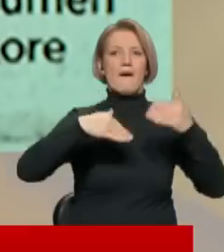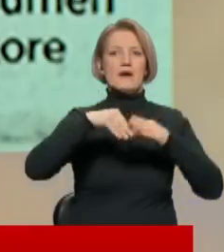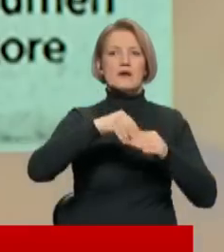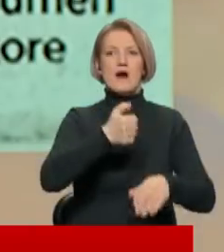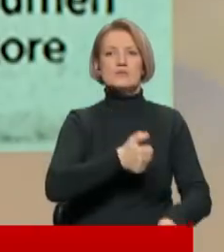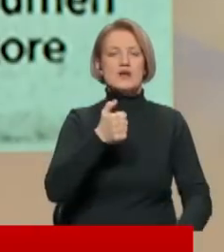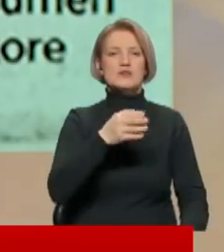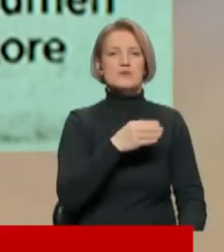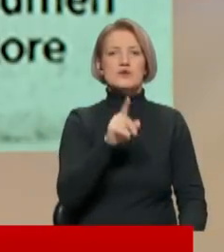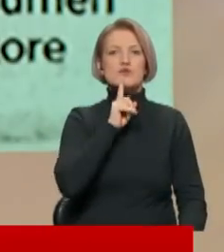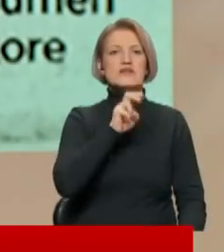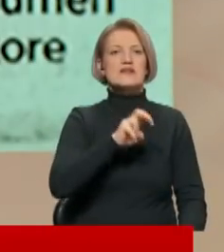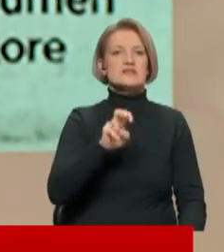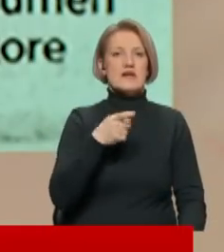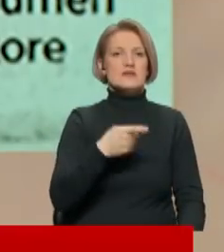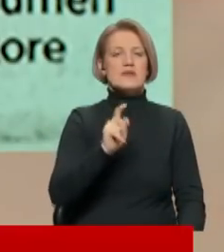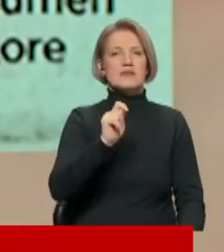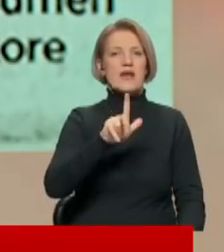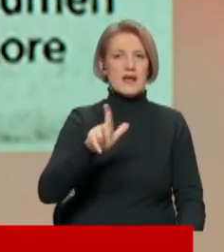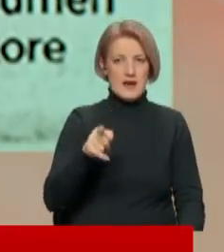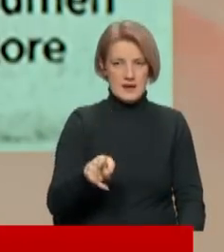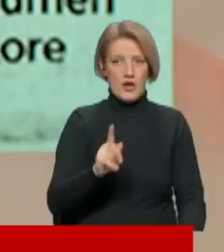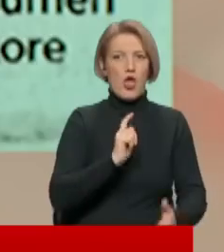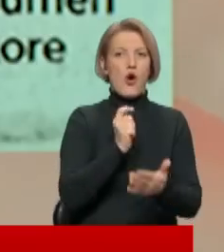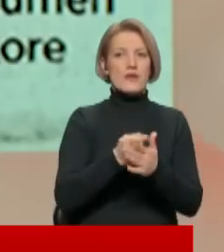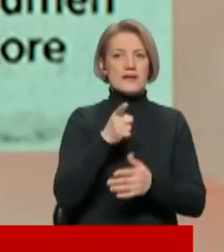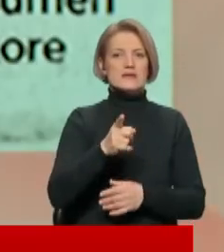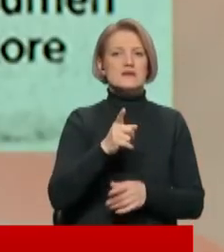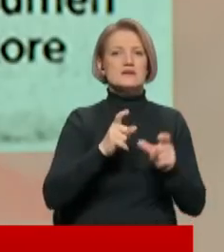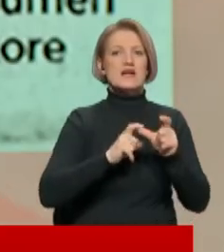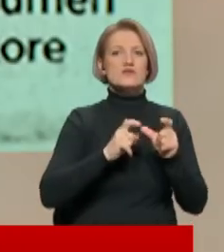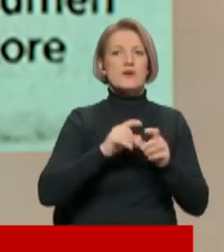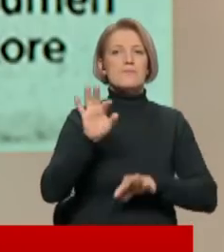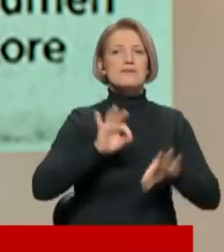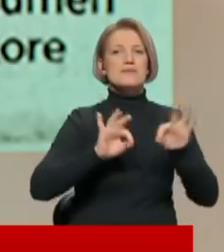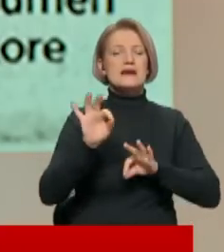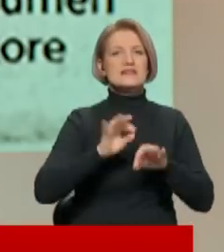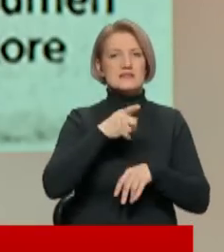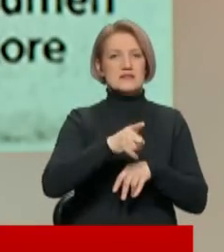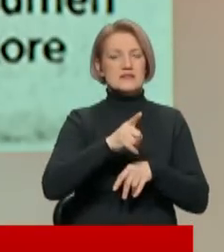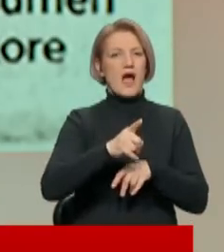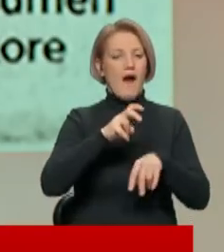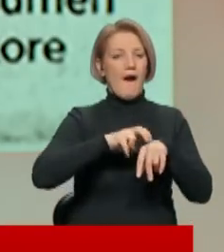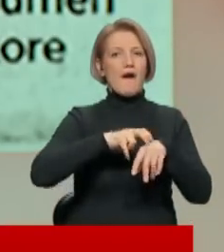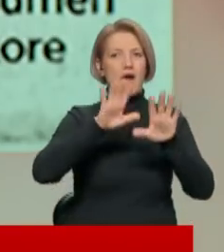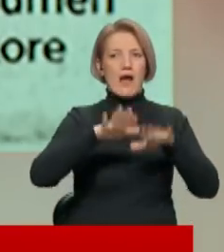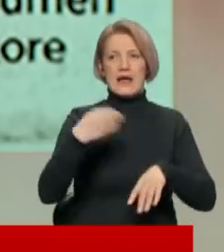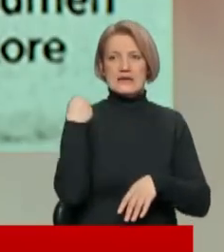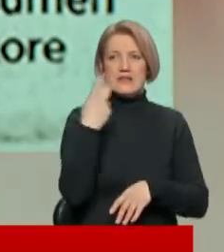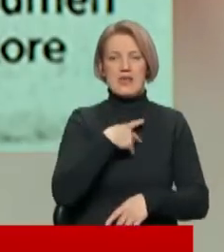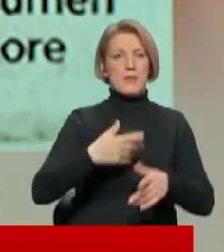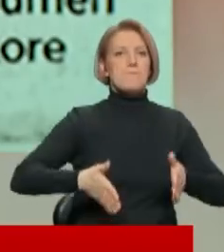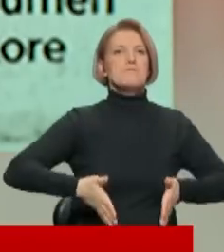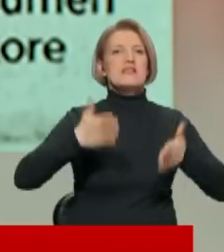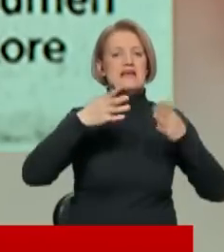66 milyon 188.000 lira ödediği Selçuklu mimarisinden izler Taşıyan yeni belediye